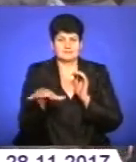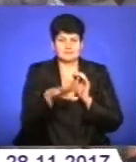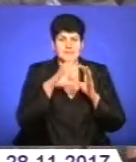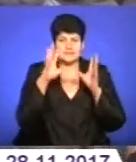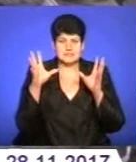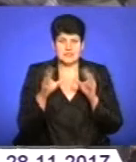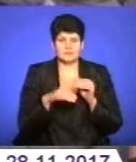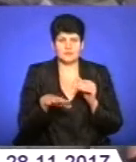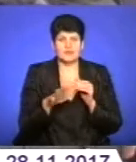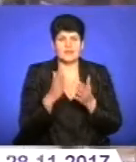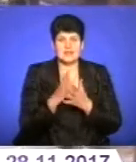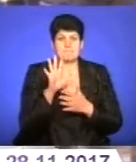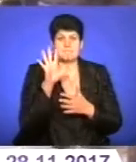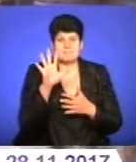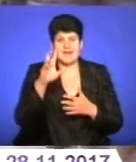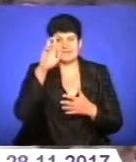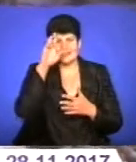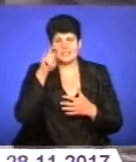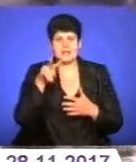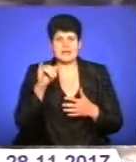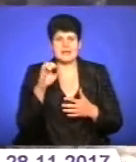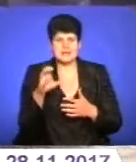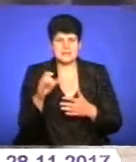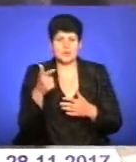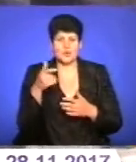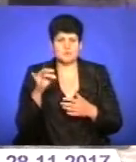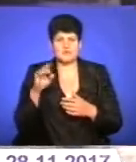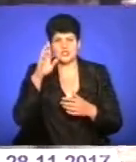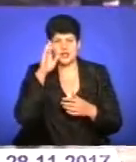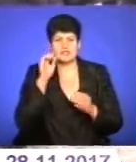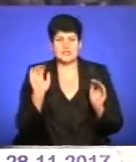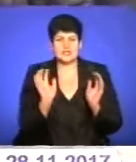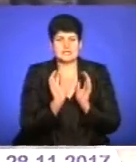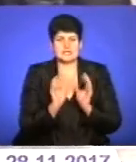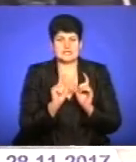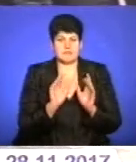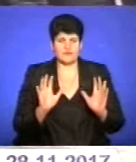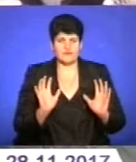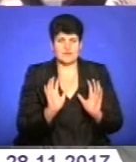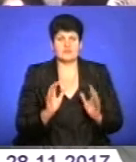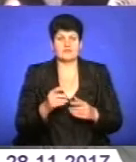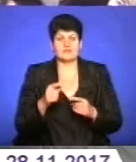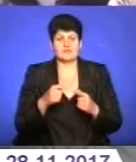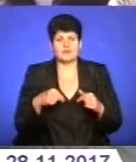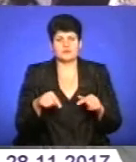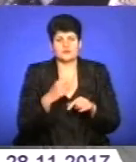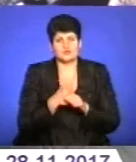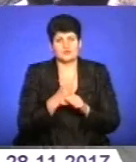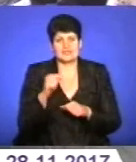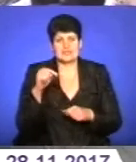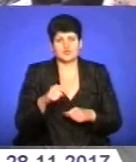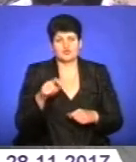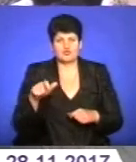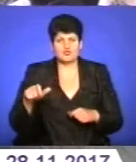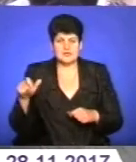території області діє 5 держлісгоспів і державний заповідник. В галузі працює більше 1000 людей. Лісівники кажуть,